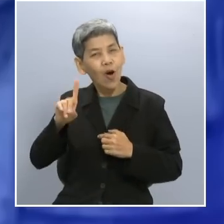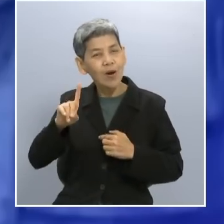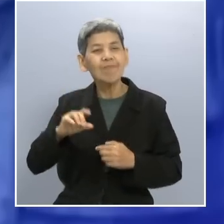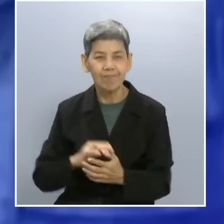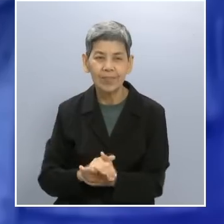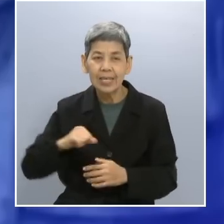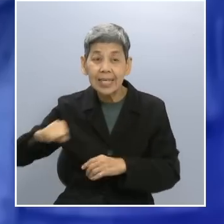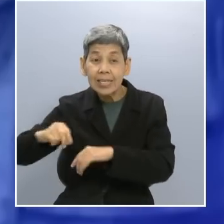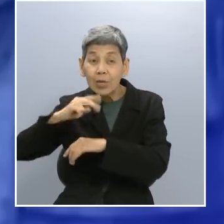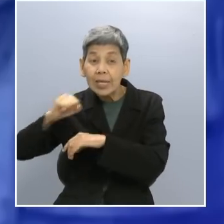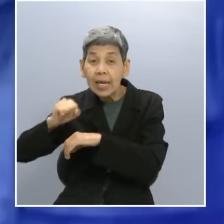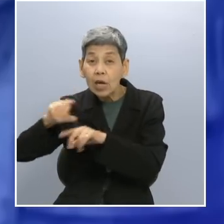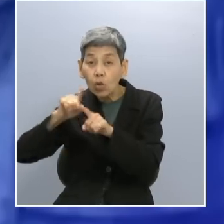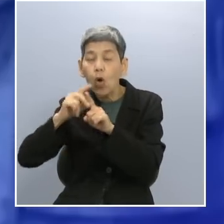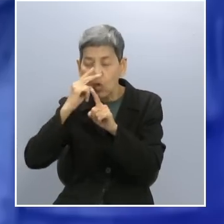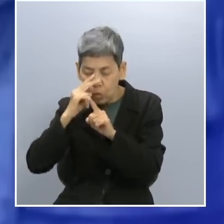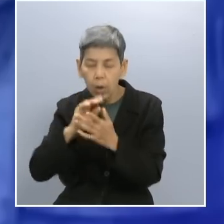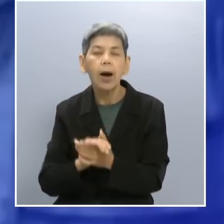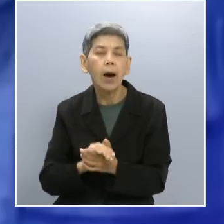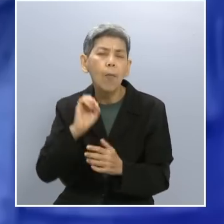นี่ๆๆเห็นไหม